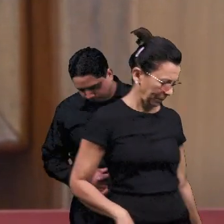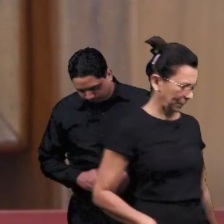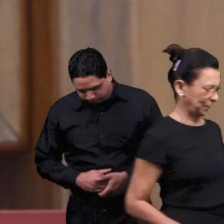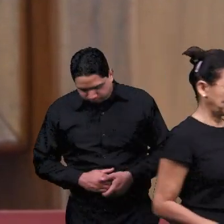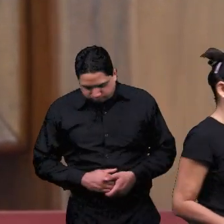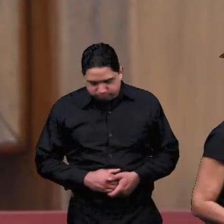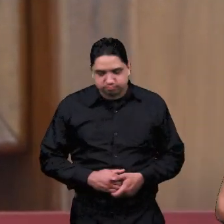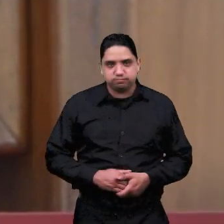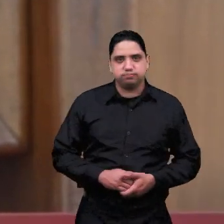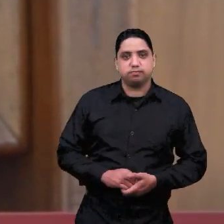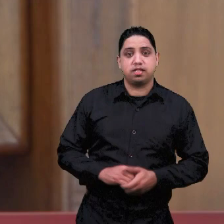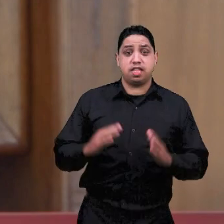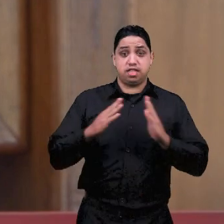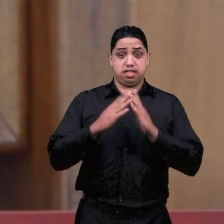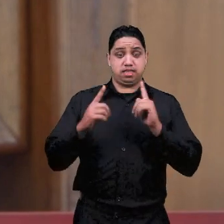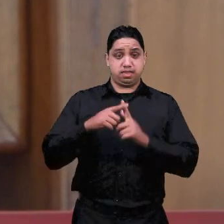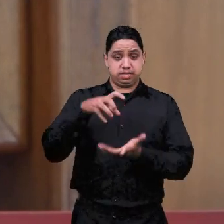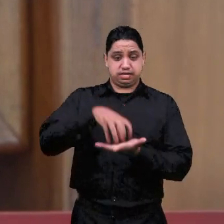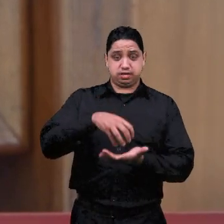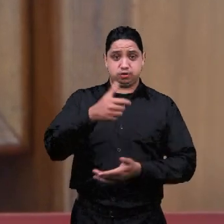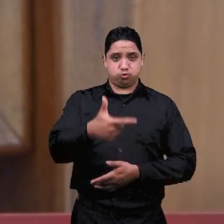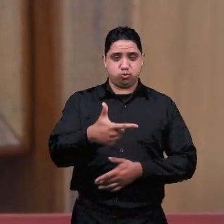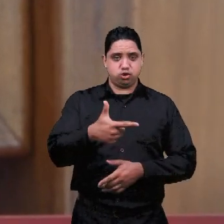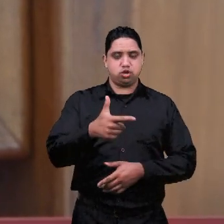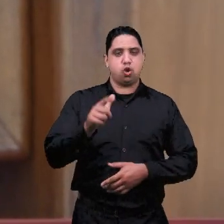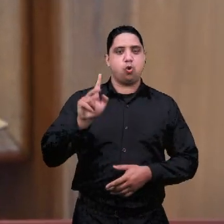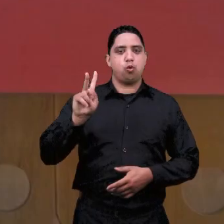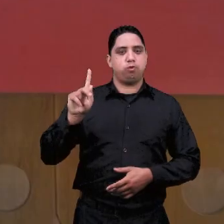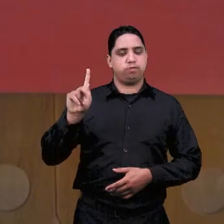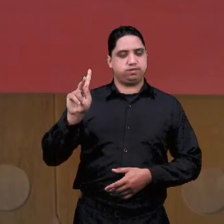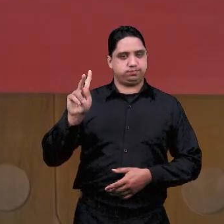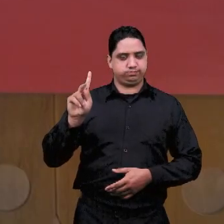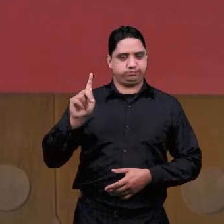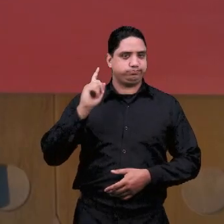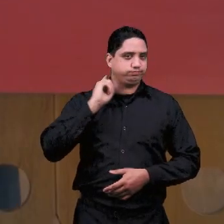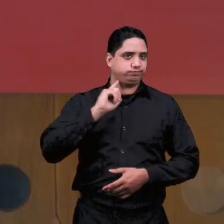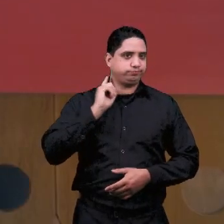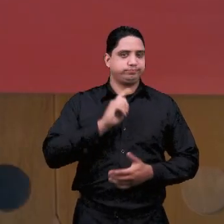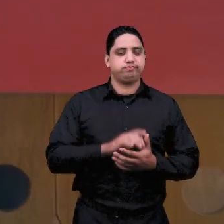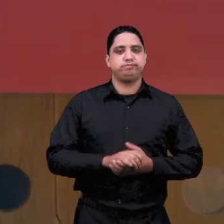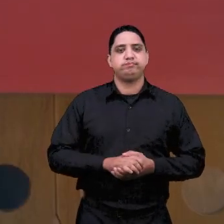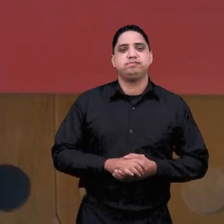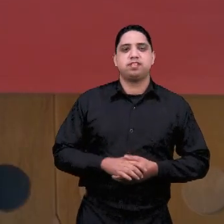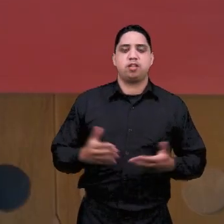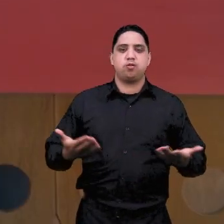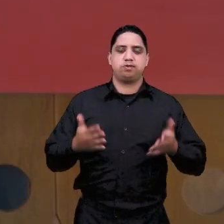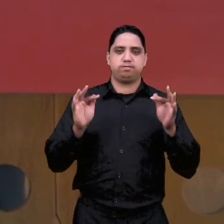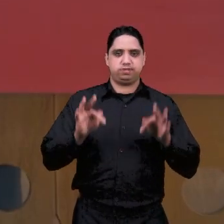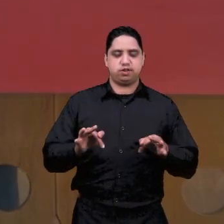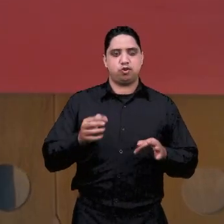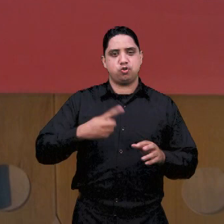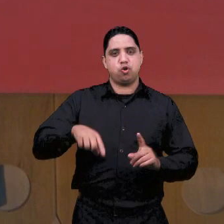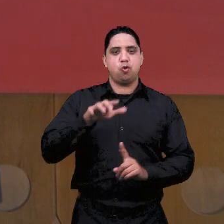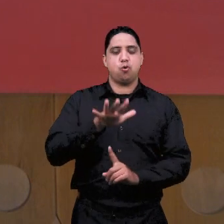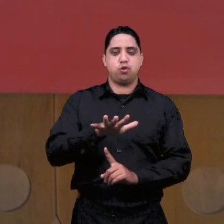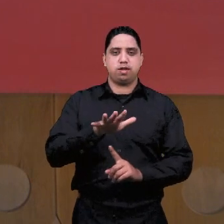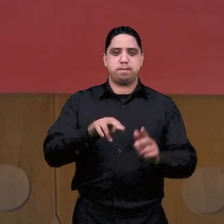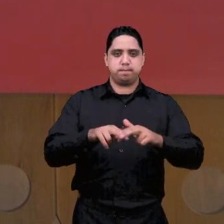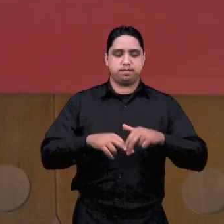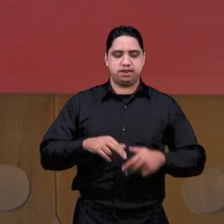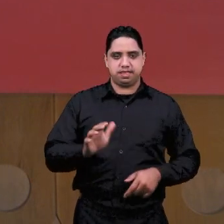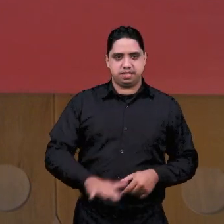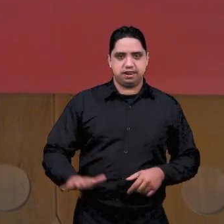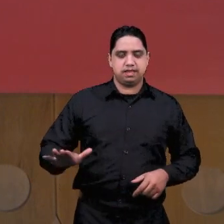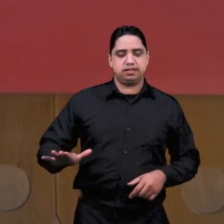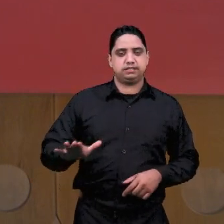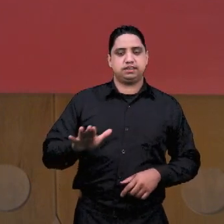centrale 2 de Governador Valadares. Maintenant, nous arrivons à la fin de cette partie. Nous allons prier pour nos enfants,